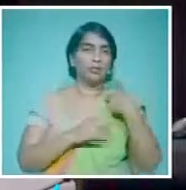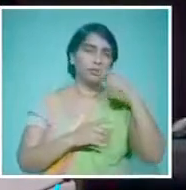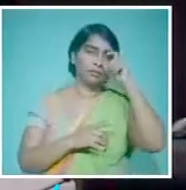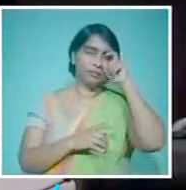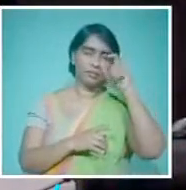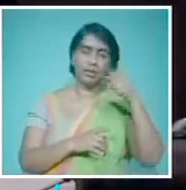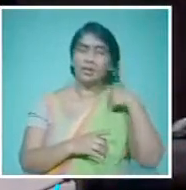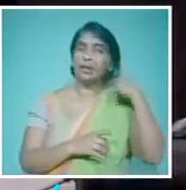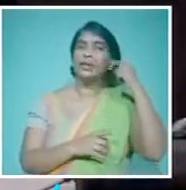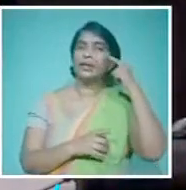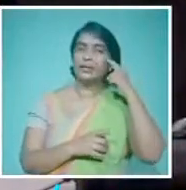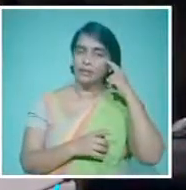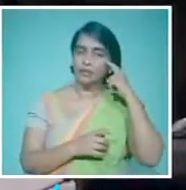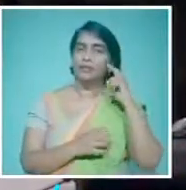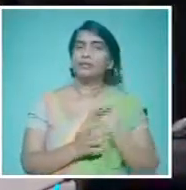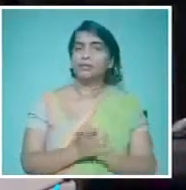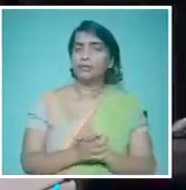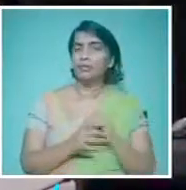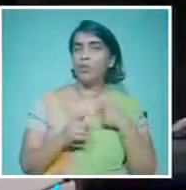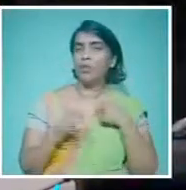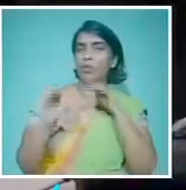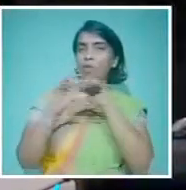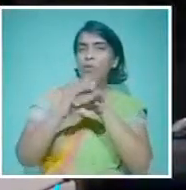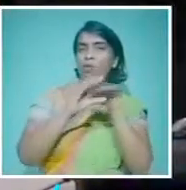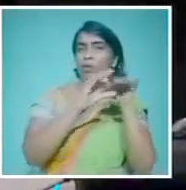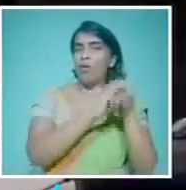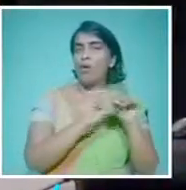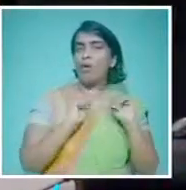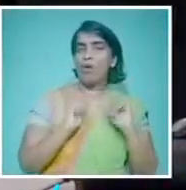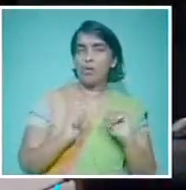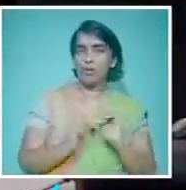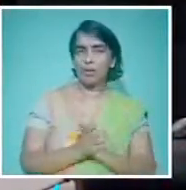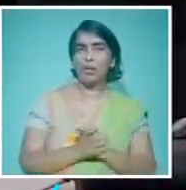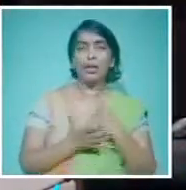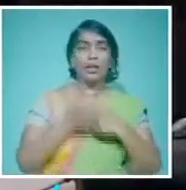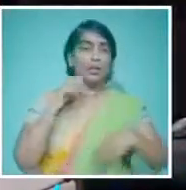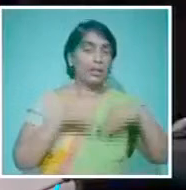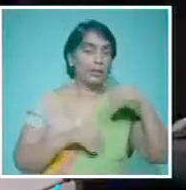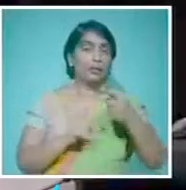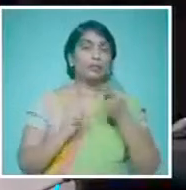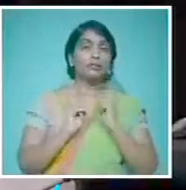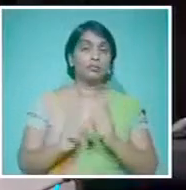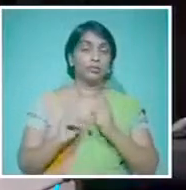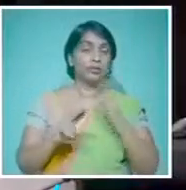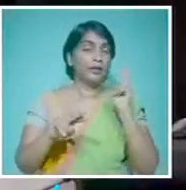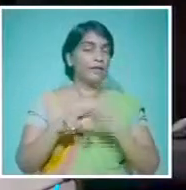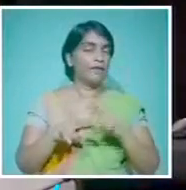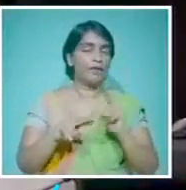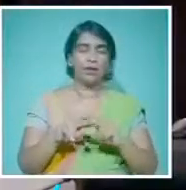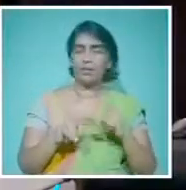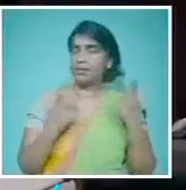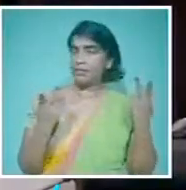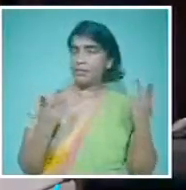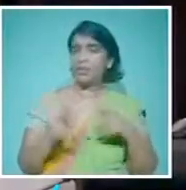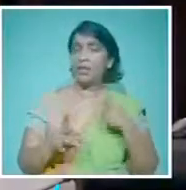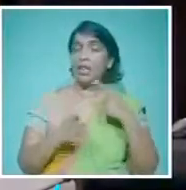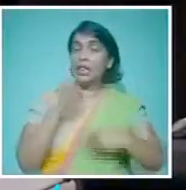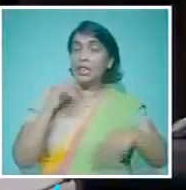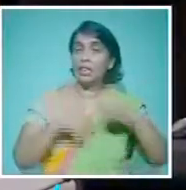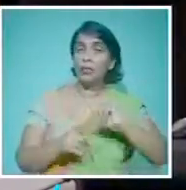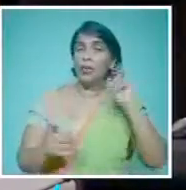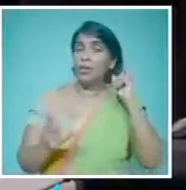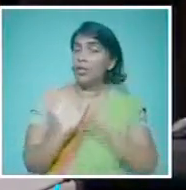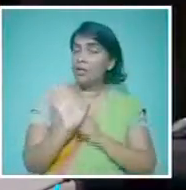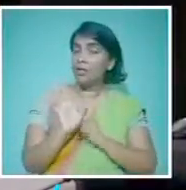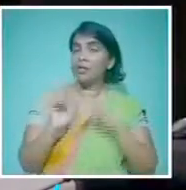kalpana karai, kota nanti innonat tana, desa palne sada kalika miturot nata, desa palne sada